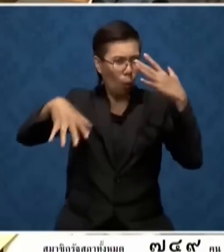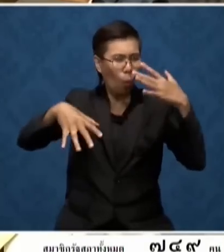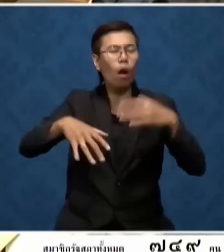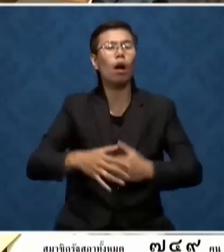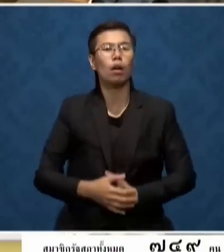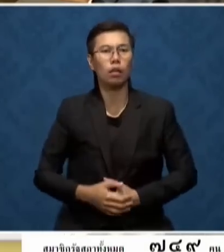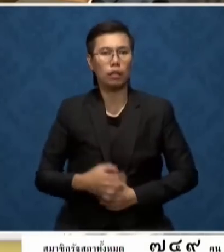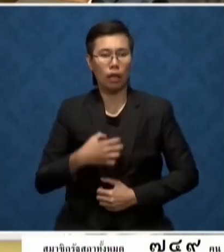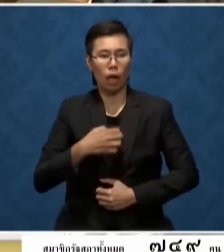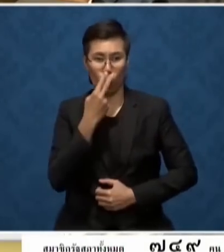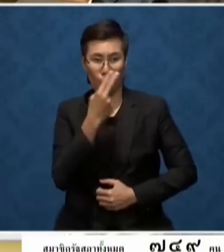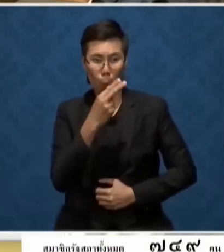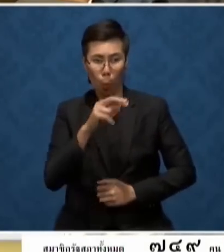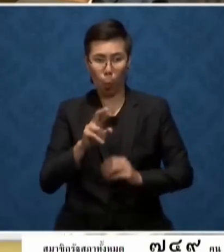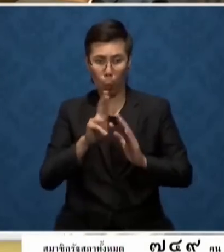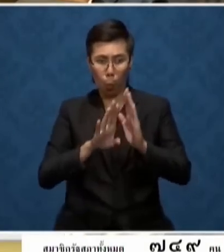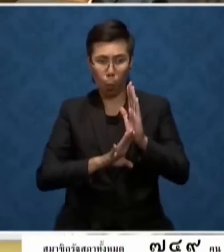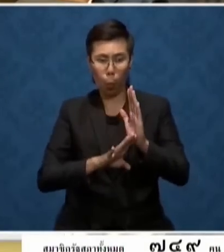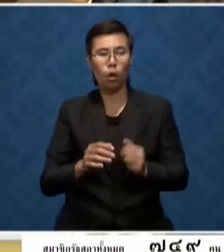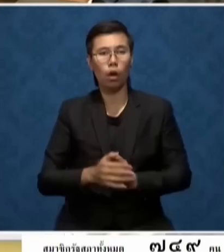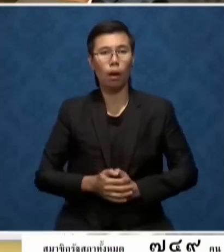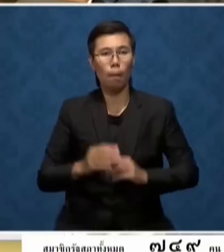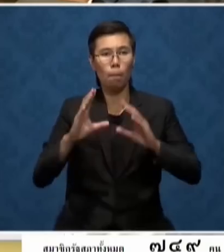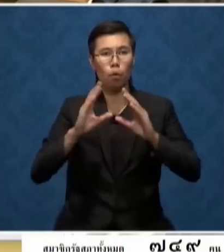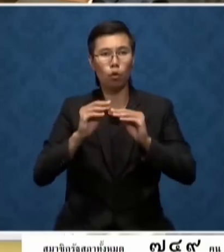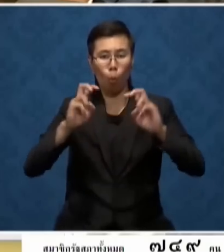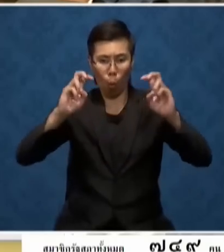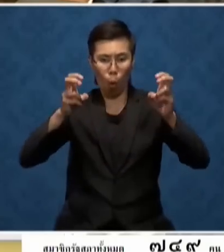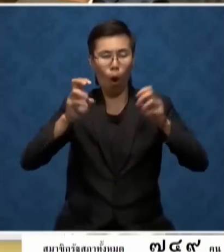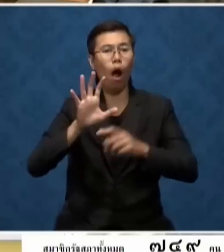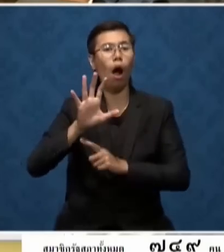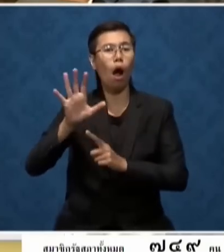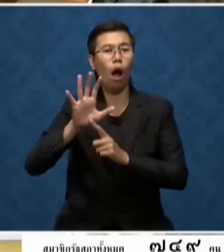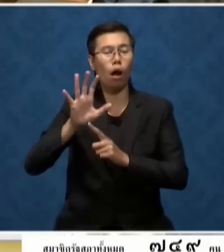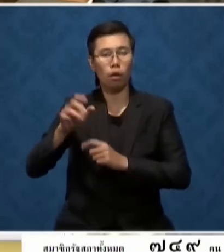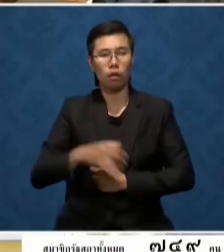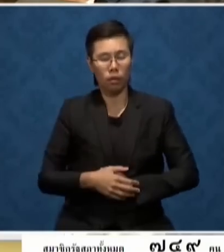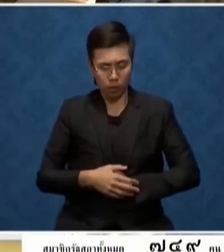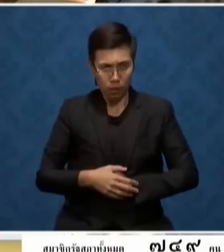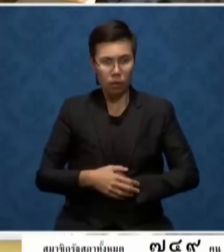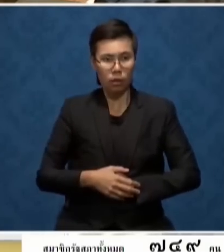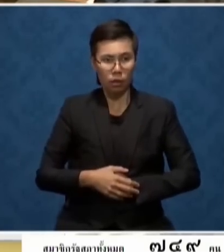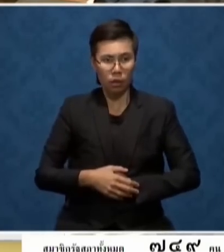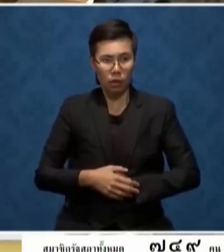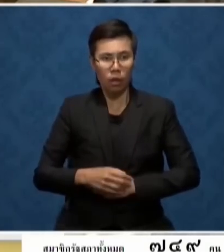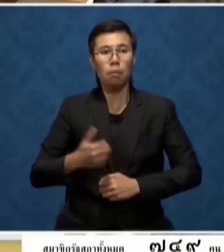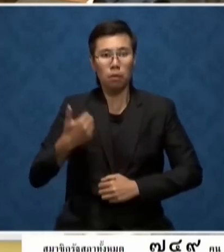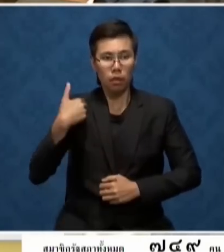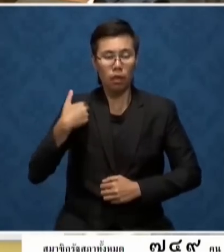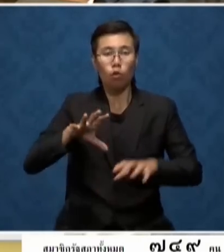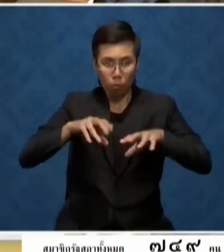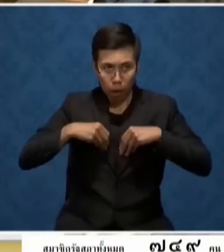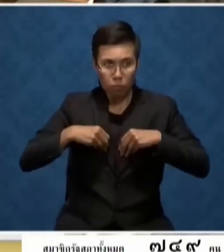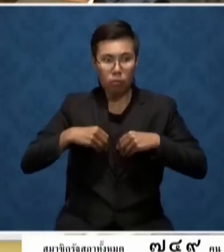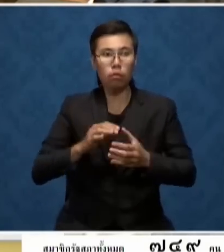ลองพิจารณาจากระเบียบวาระการประชุมวันนี้นะนายหัวข้อที่ 5นะครับระบุว่าอะไรฮะพิจารณาให้ความเห็นชอบบุคคล